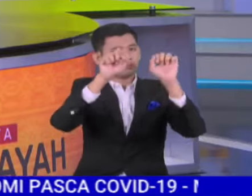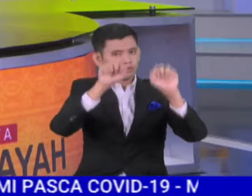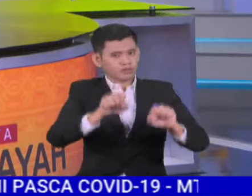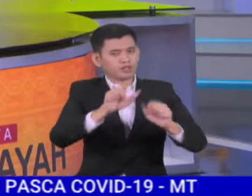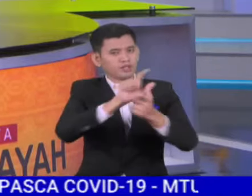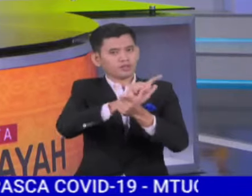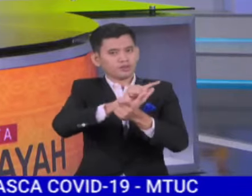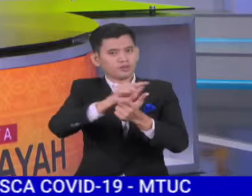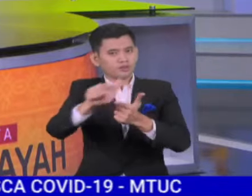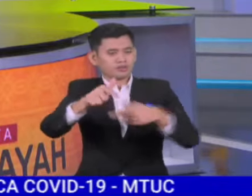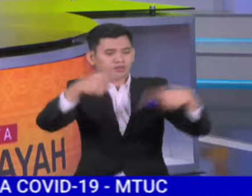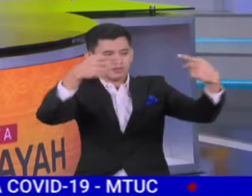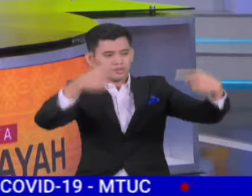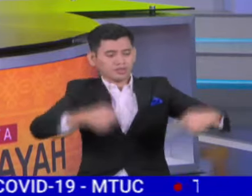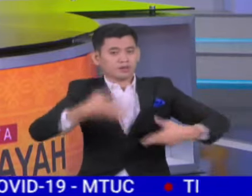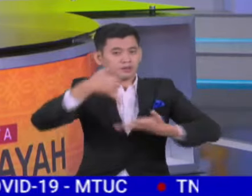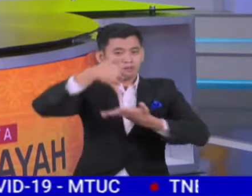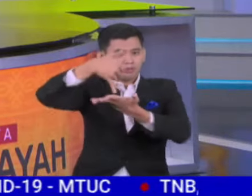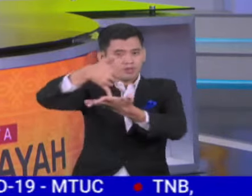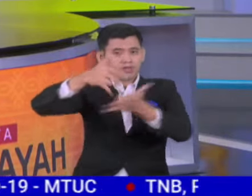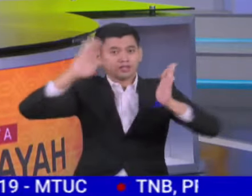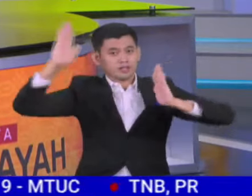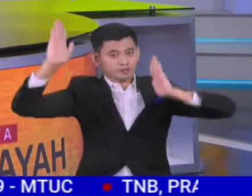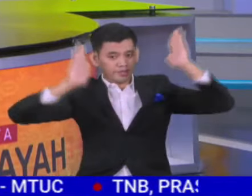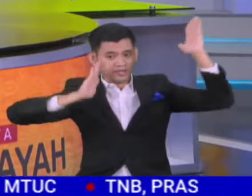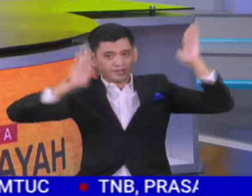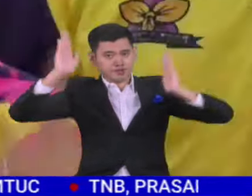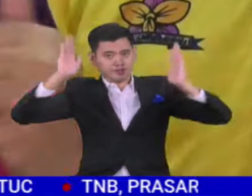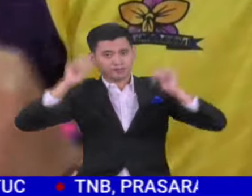merit ke saingan Piala Malaysia musim ini.